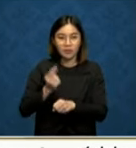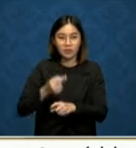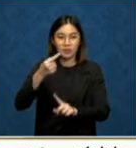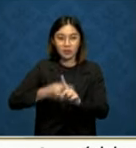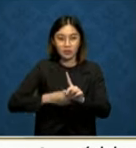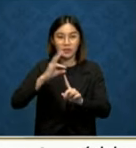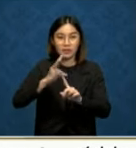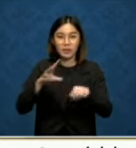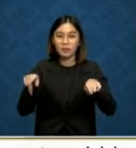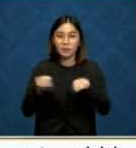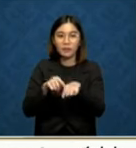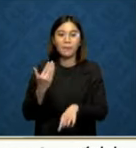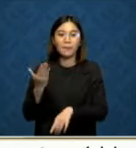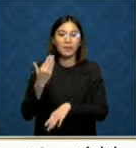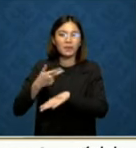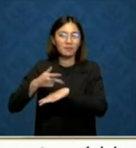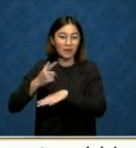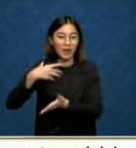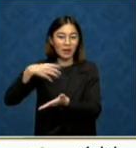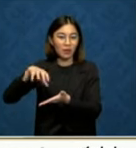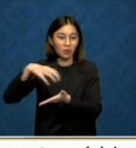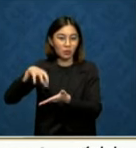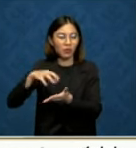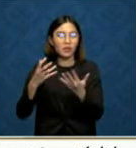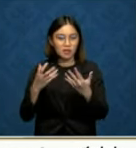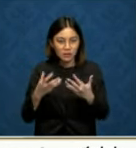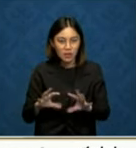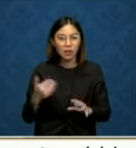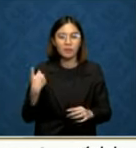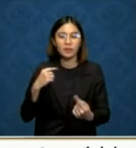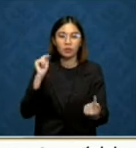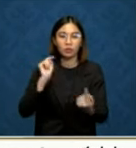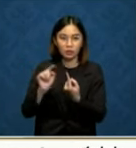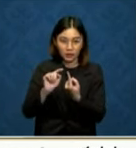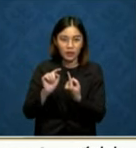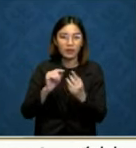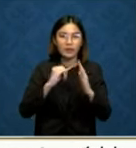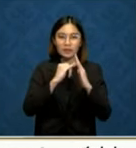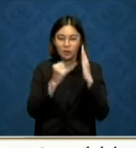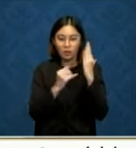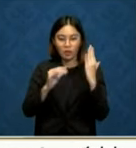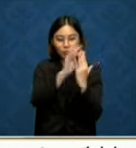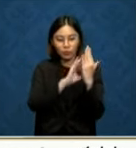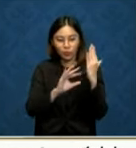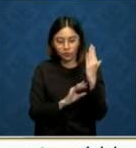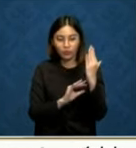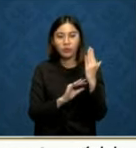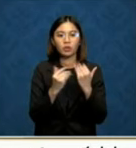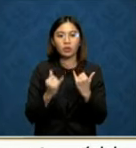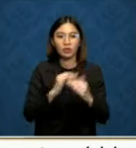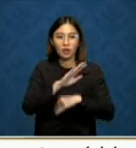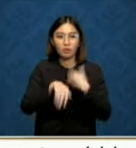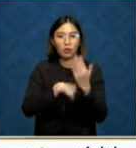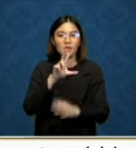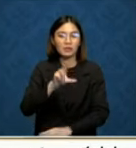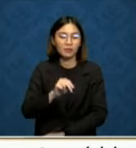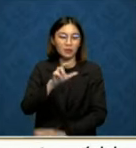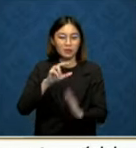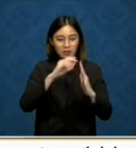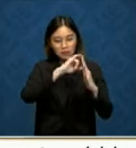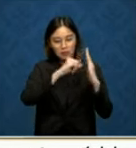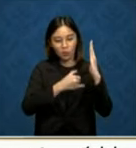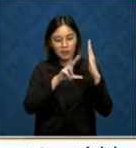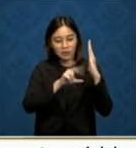รดาคมอย่ที่ทานประทานด้วยเรีนและก็ควบคลุมจงหวดทั่วประเทศในเถื้ต้นแน่ 33 จัหวด